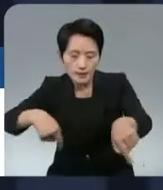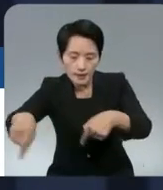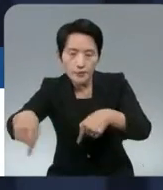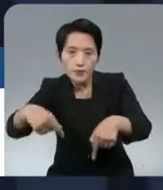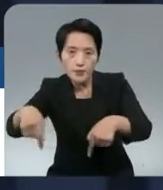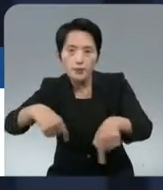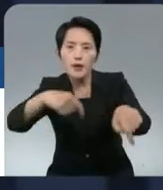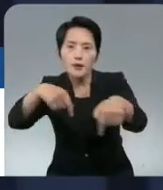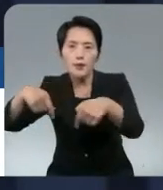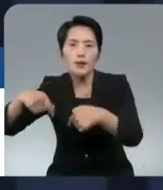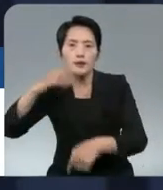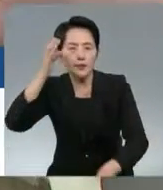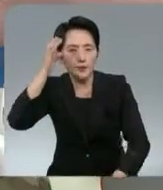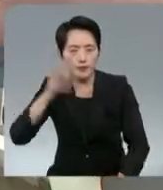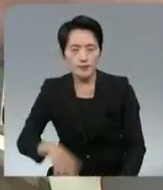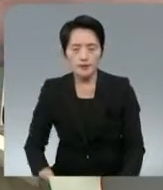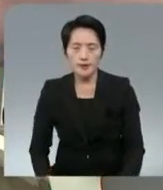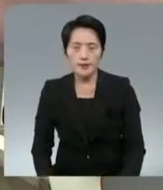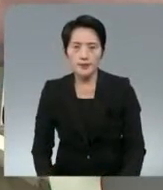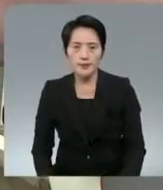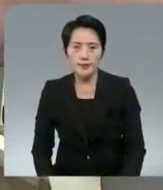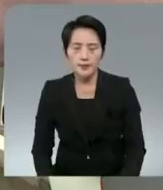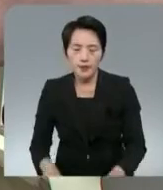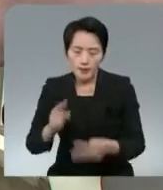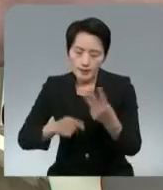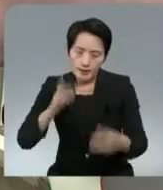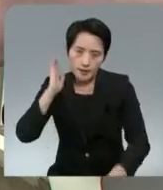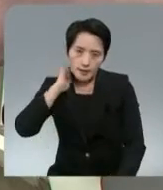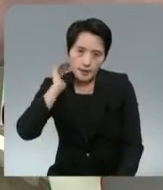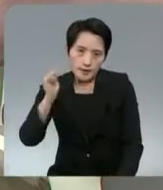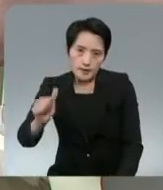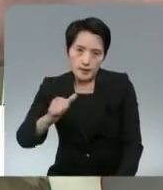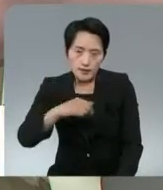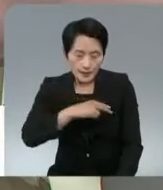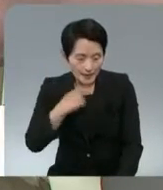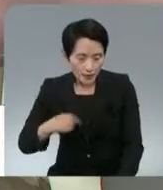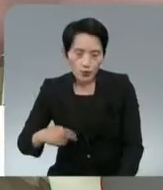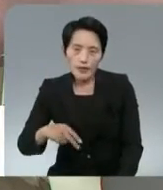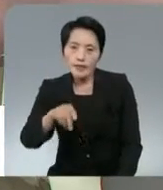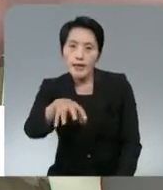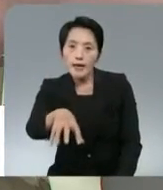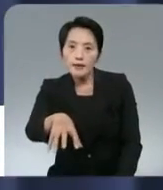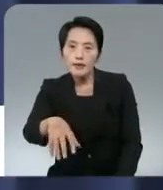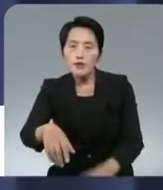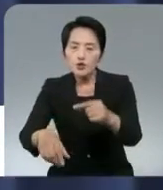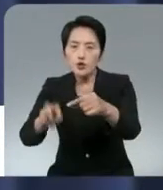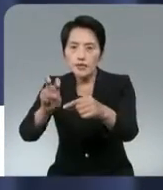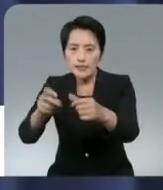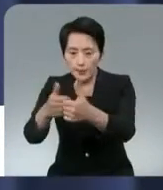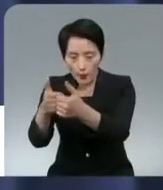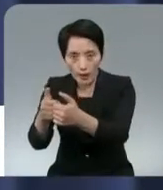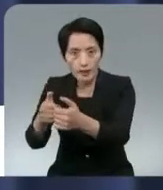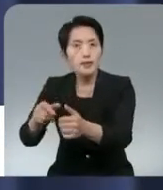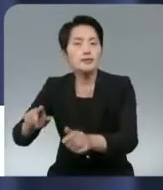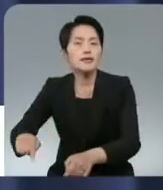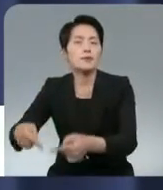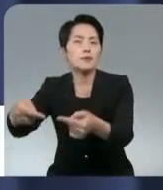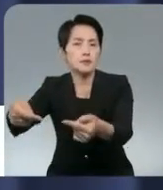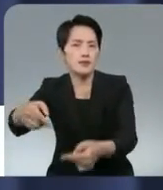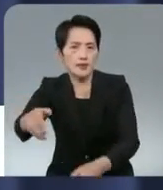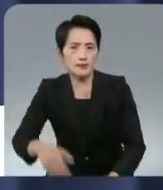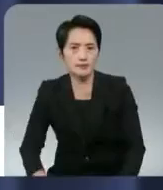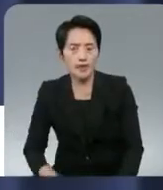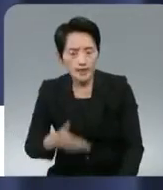wird er Südkoreas Pläne für die Solidarität mit der Asian und die indopazifische Strategie vorstellen der nationale